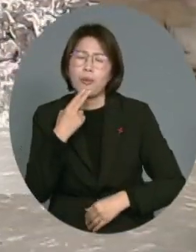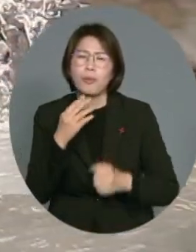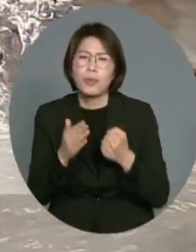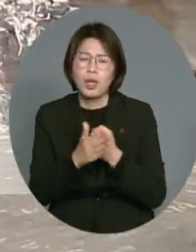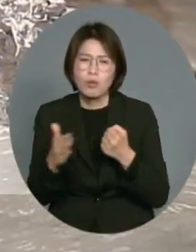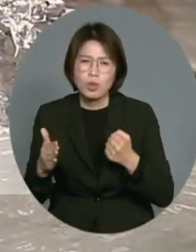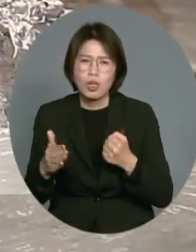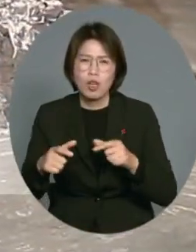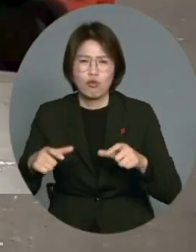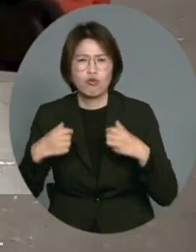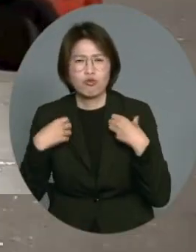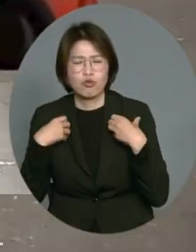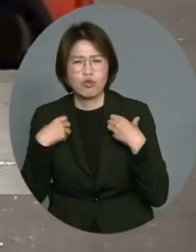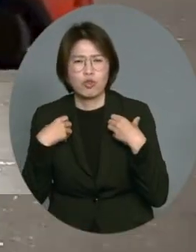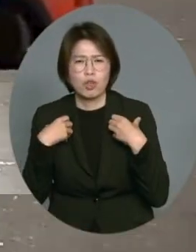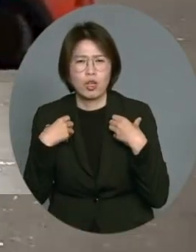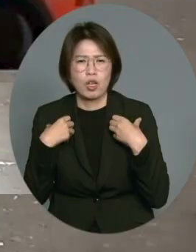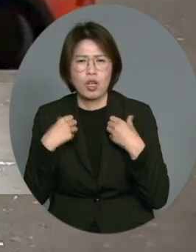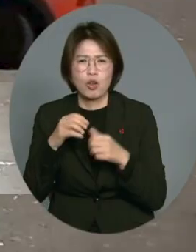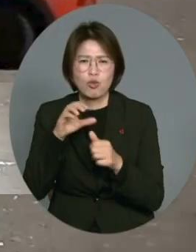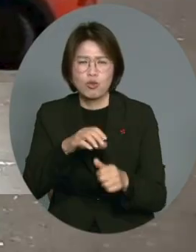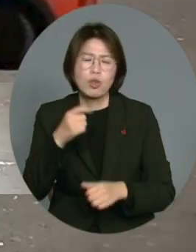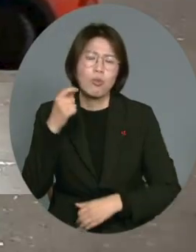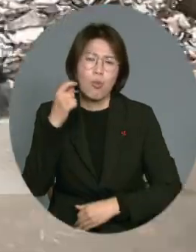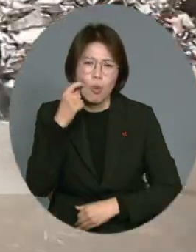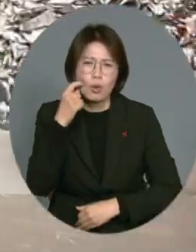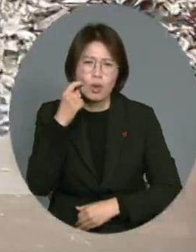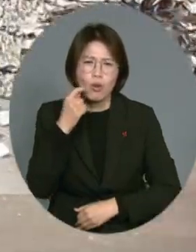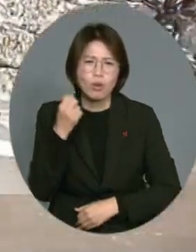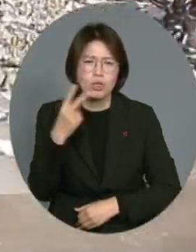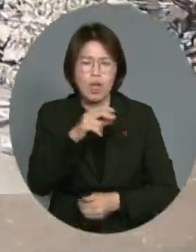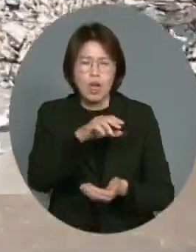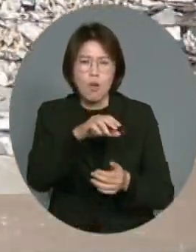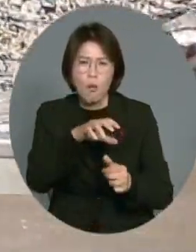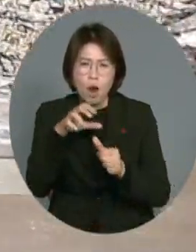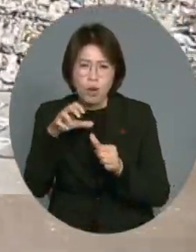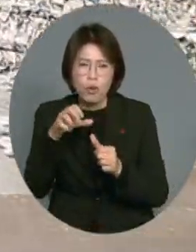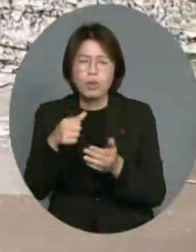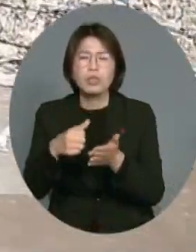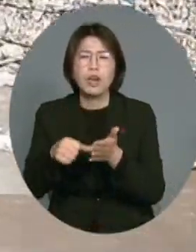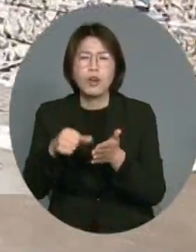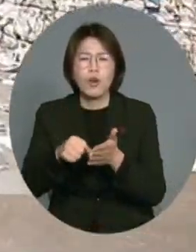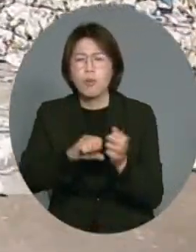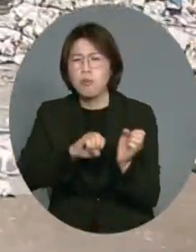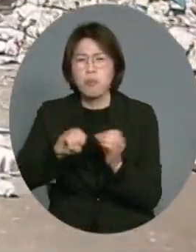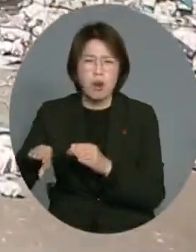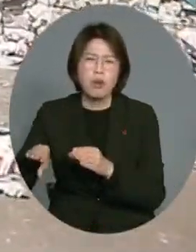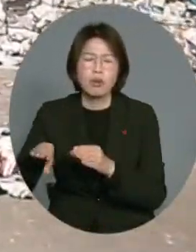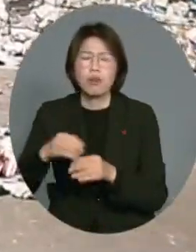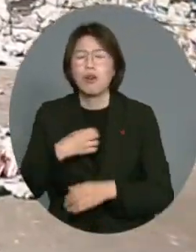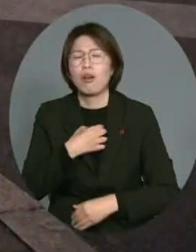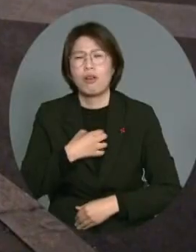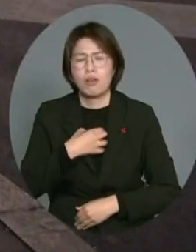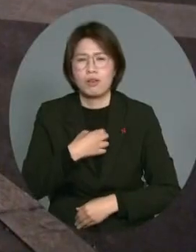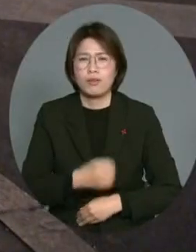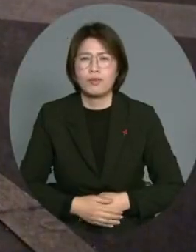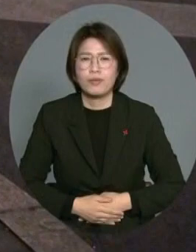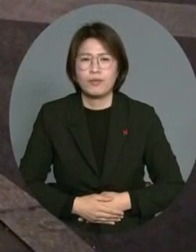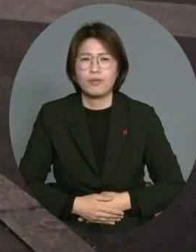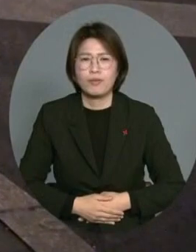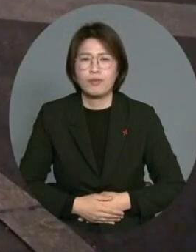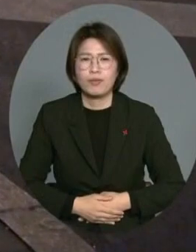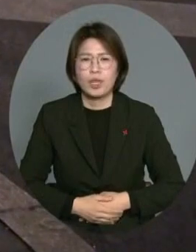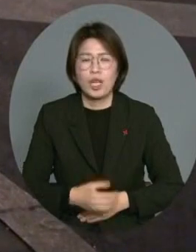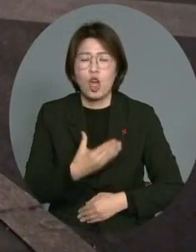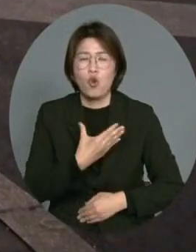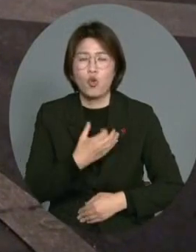지자체의 규제도 불가능하고 결국 재활용할 수 있는 아까운 자원들을 버리고 있다는 우려가 나옵니다. 국내